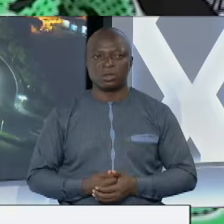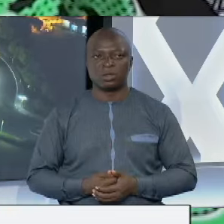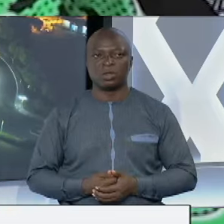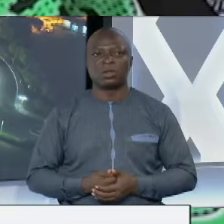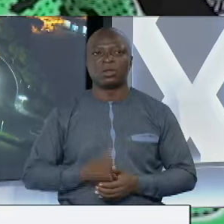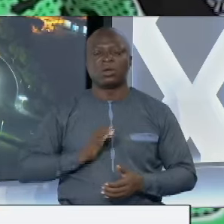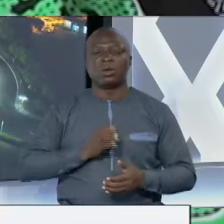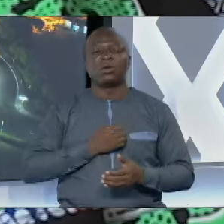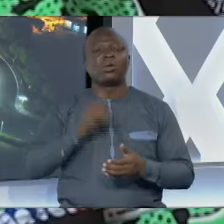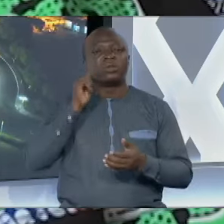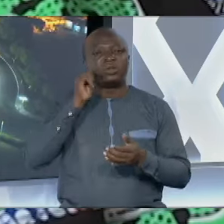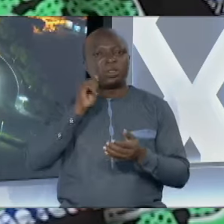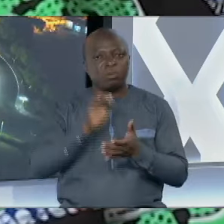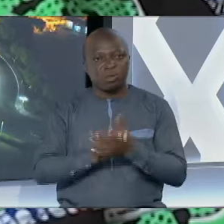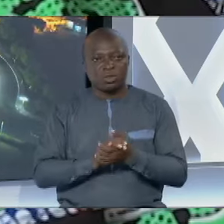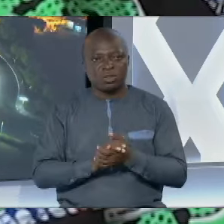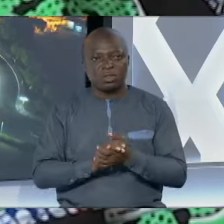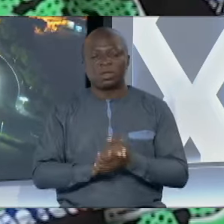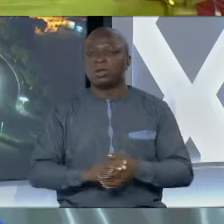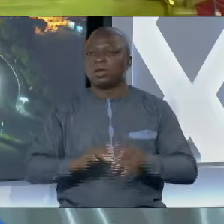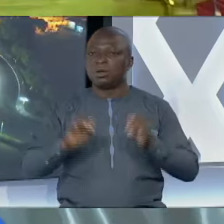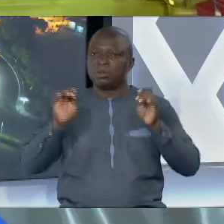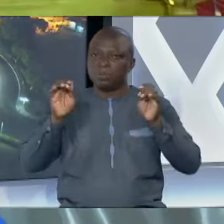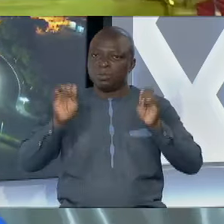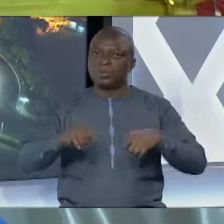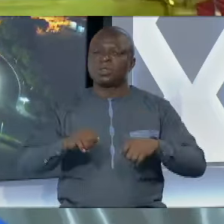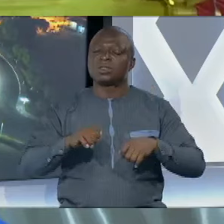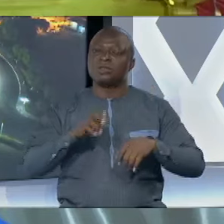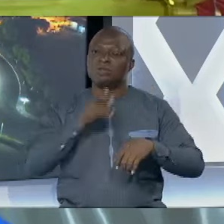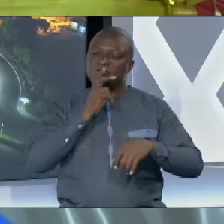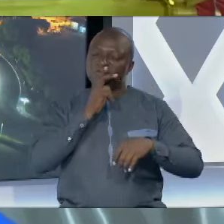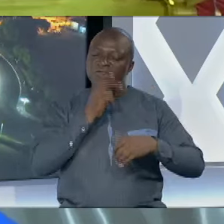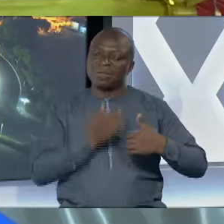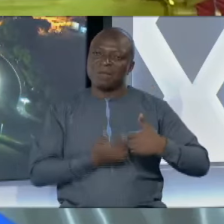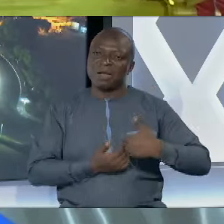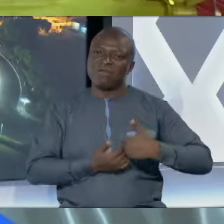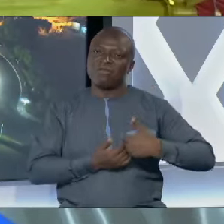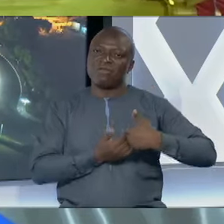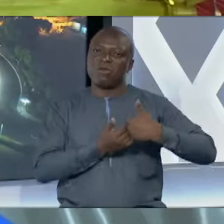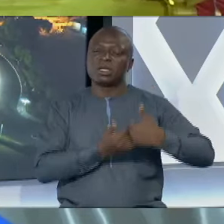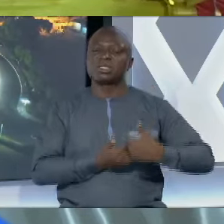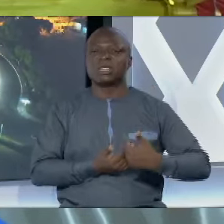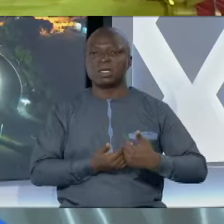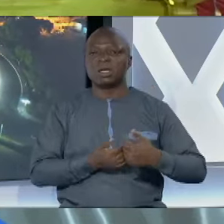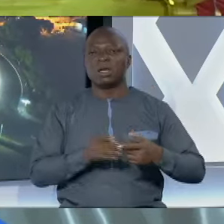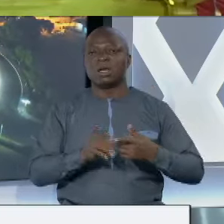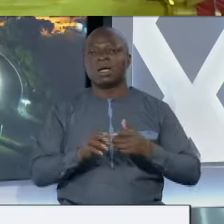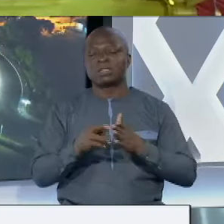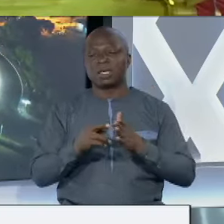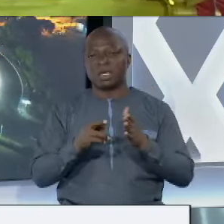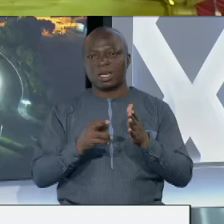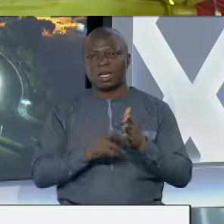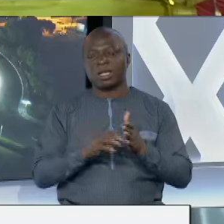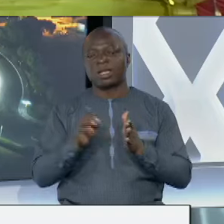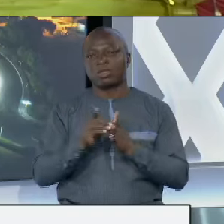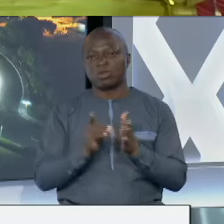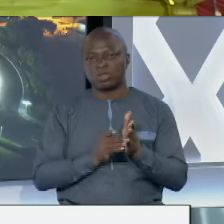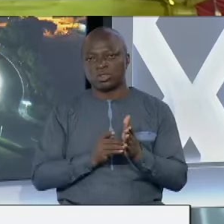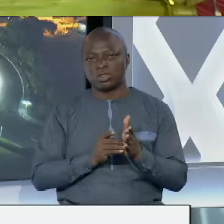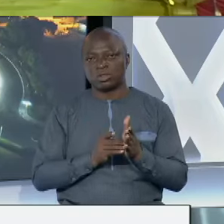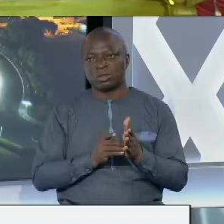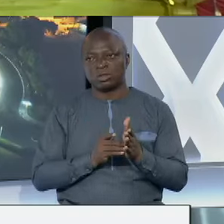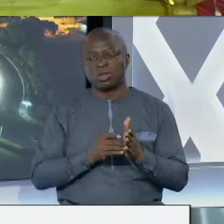nos épouses puissent flirter à ces règles déontologiques pour